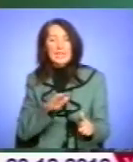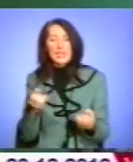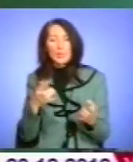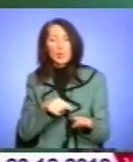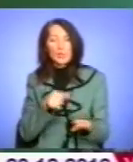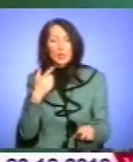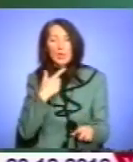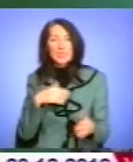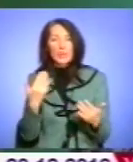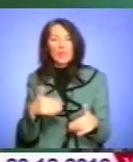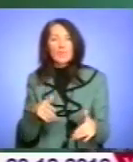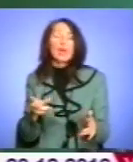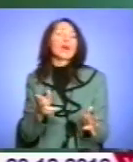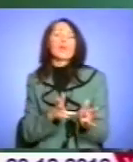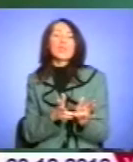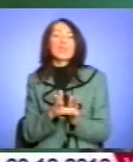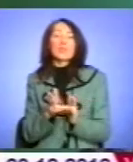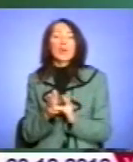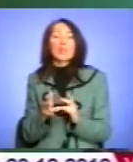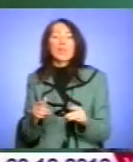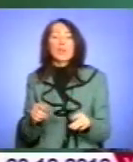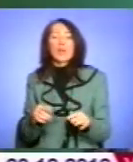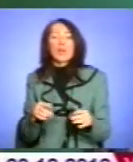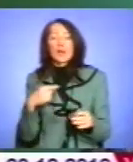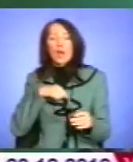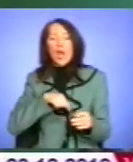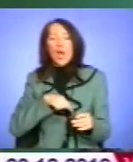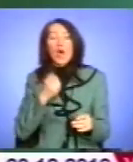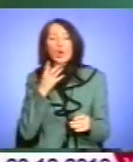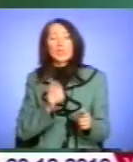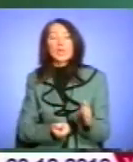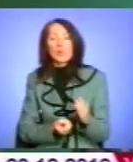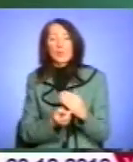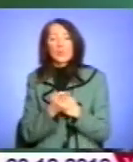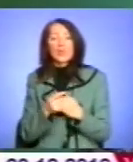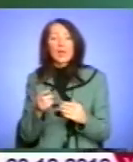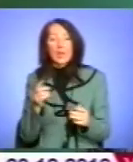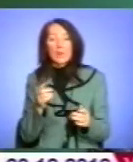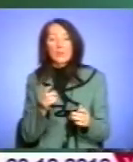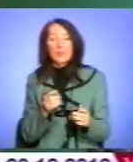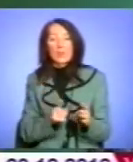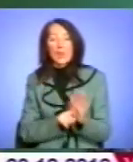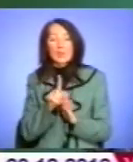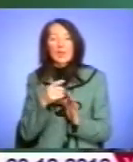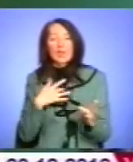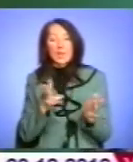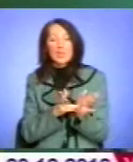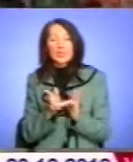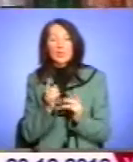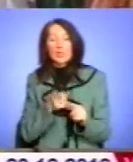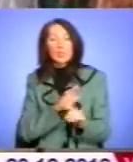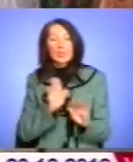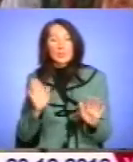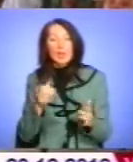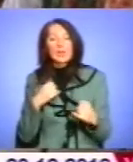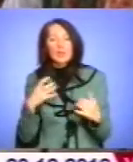себе вже в різдвяній хвилі. Коли прийде Різдво, це для них буде не несподіванкою, а про свято, яке вони чекали і готували.